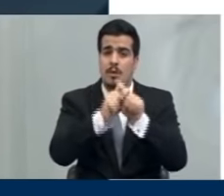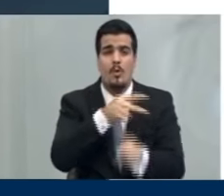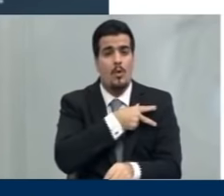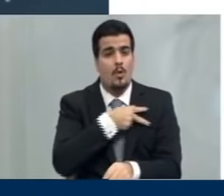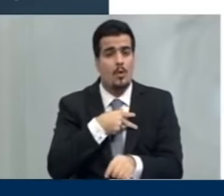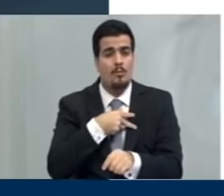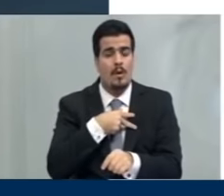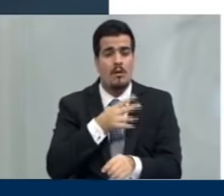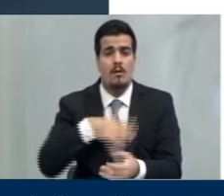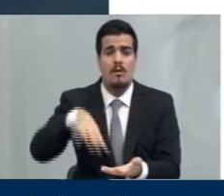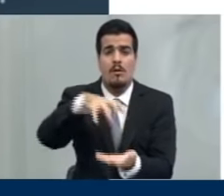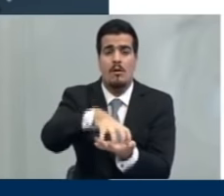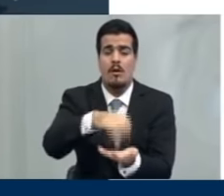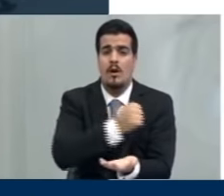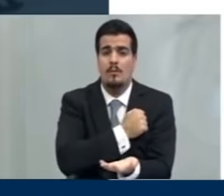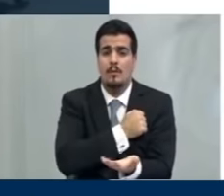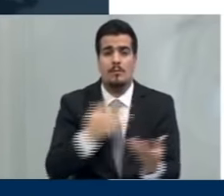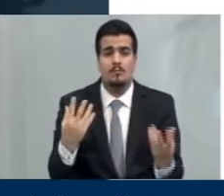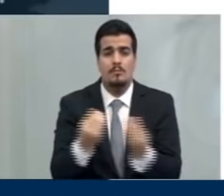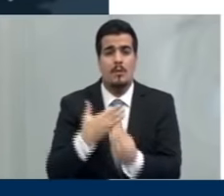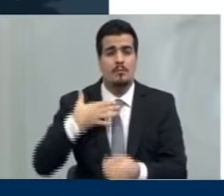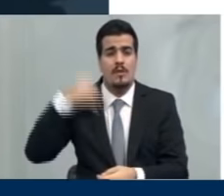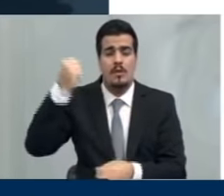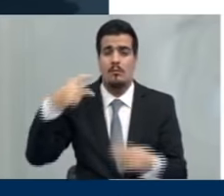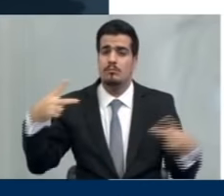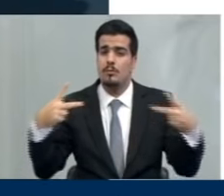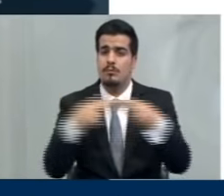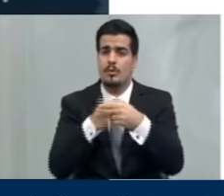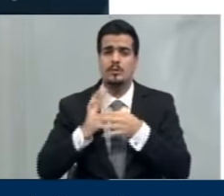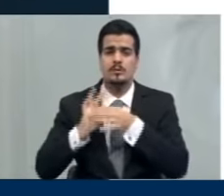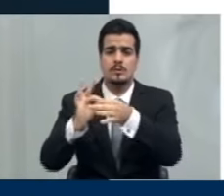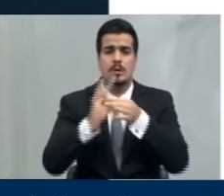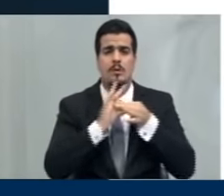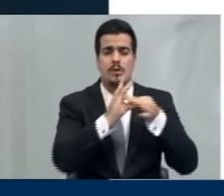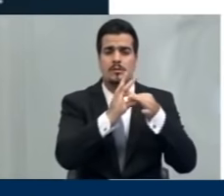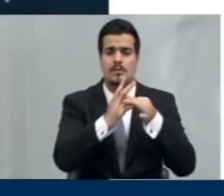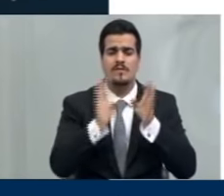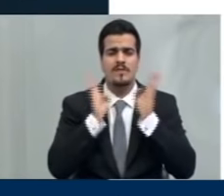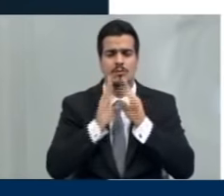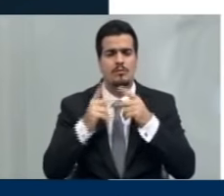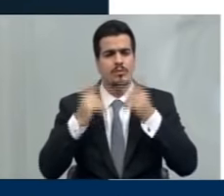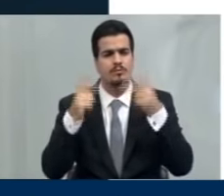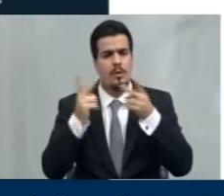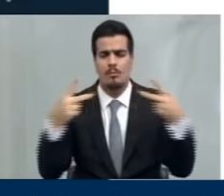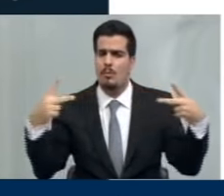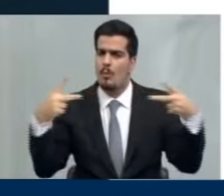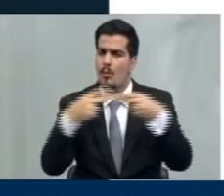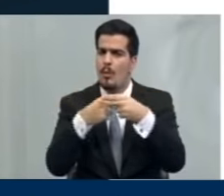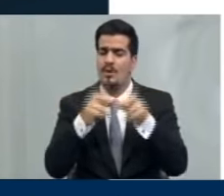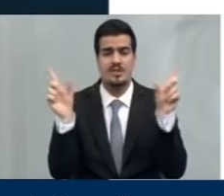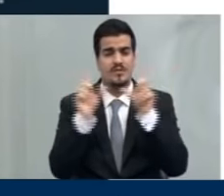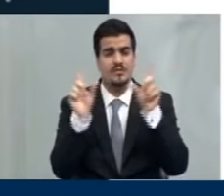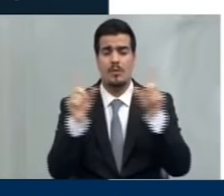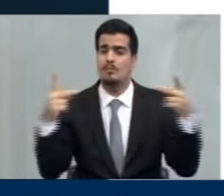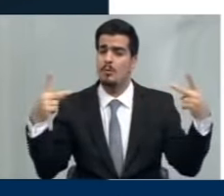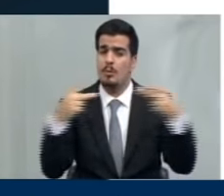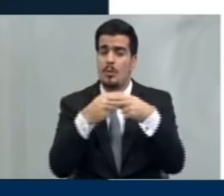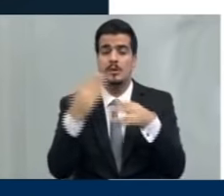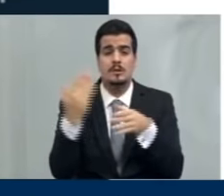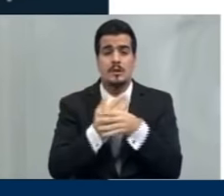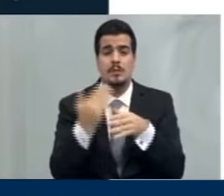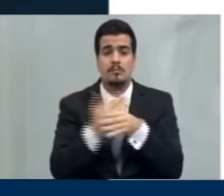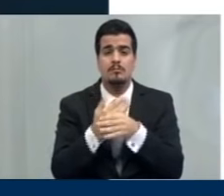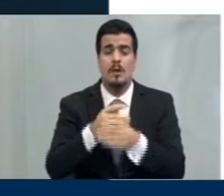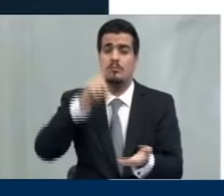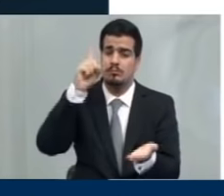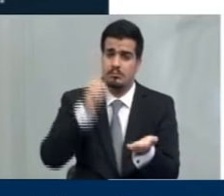الحكومية والأمنية في المحافظة بقطع مواقع التواصل الاجتماعي وغلق مقر قناة NRT الفضائية. وأكدت المفوضية